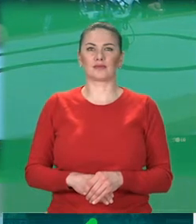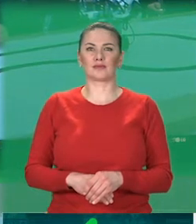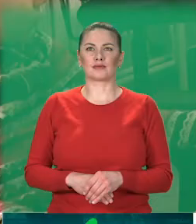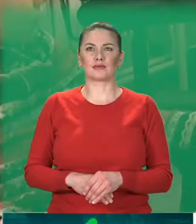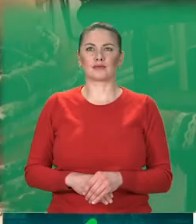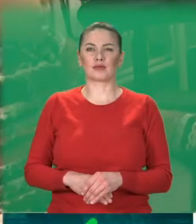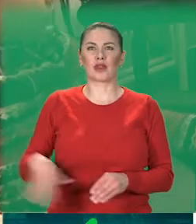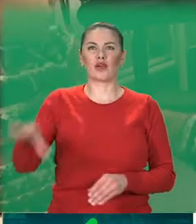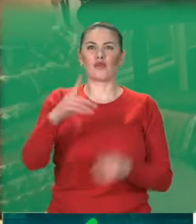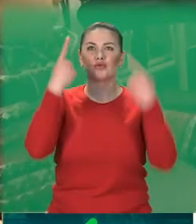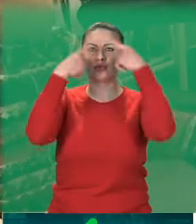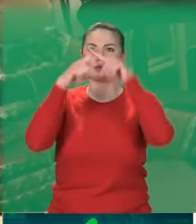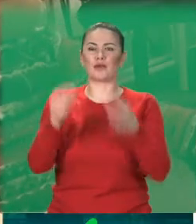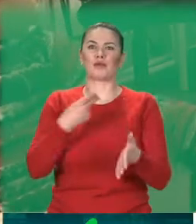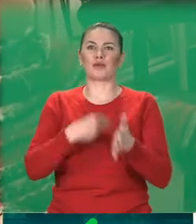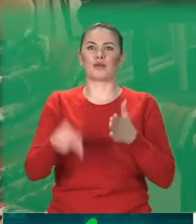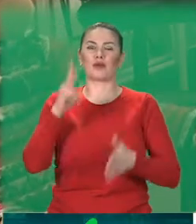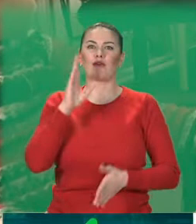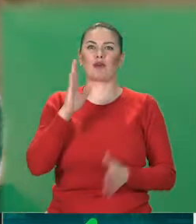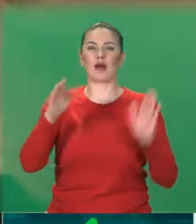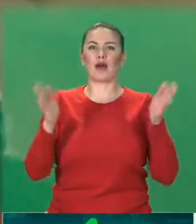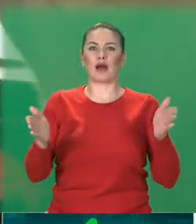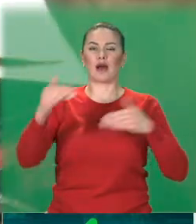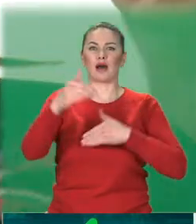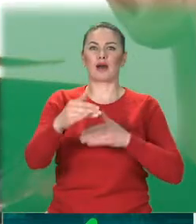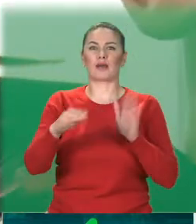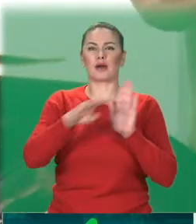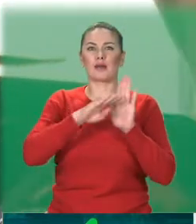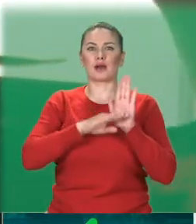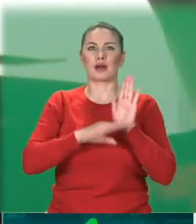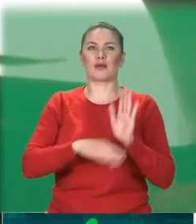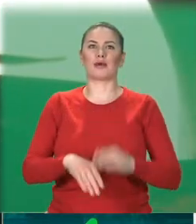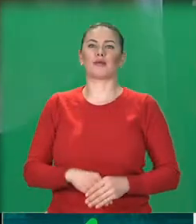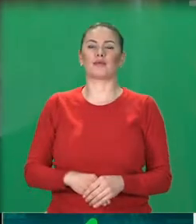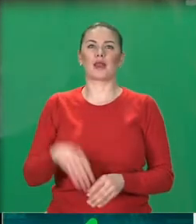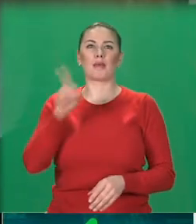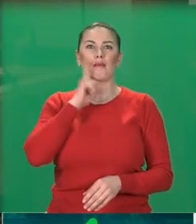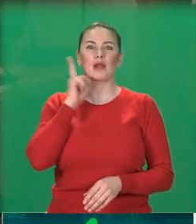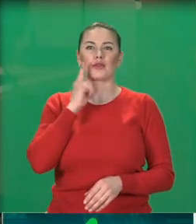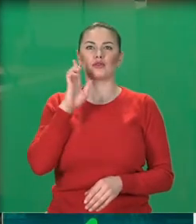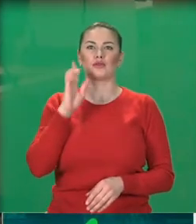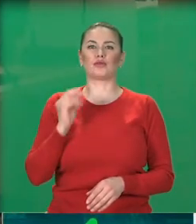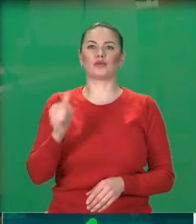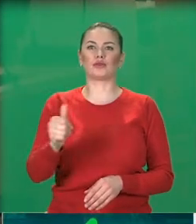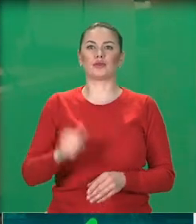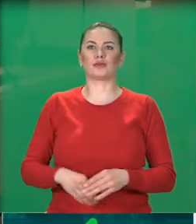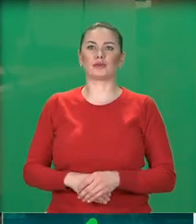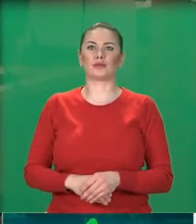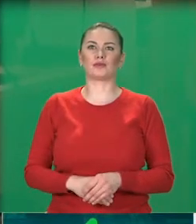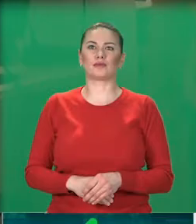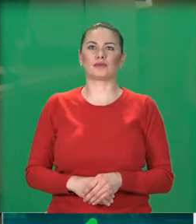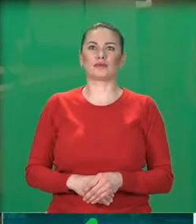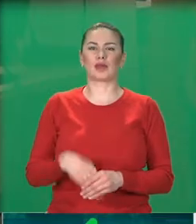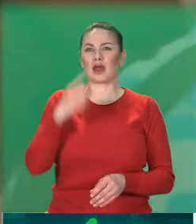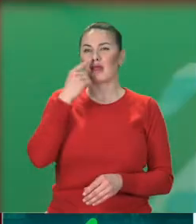далее. После уроков в Анивской школе шумно. Закончив основные занятия, ребята бегут в новый технокласс. Недавно открывшиеся кабинеты